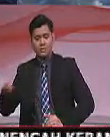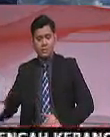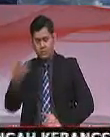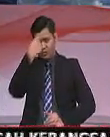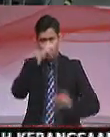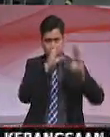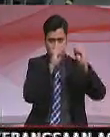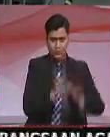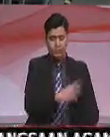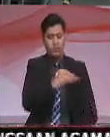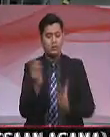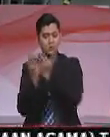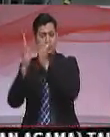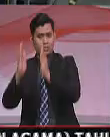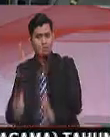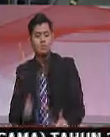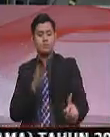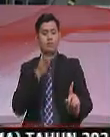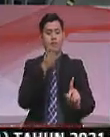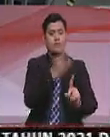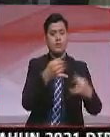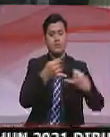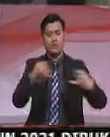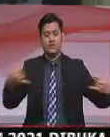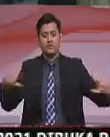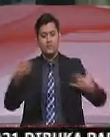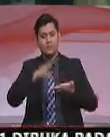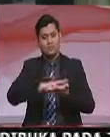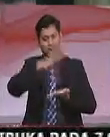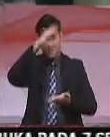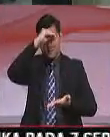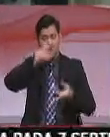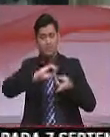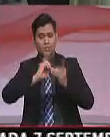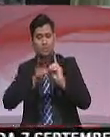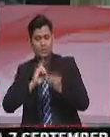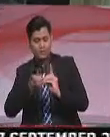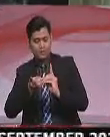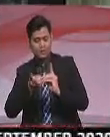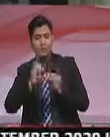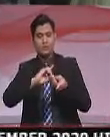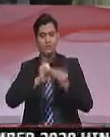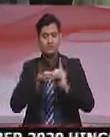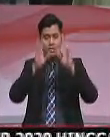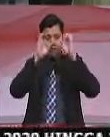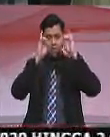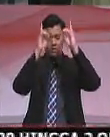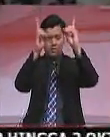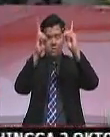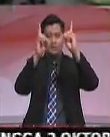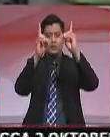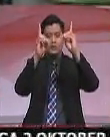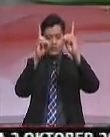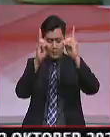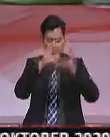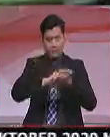tujuan PDP secara dalam talian, mereka menggunakan platform pembelajaran digital, iaitu Digital Educational Learning